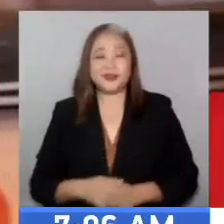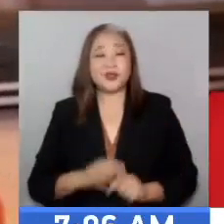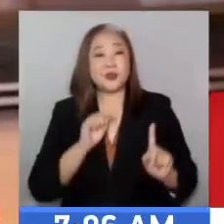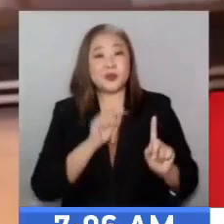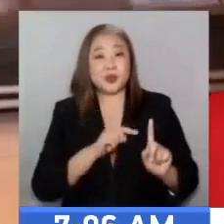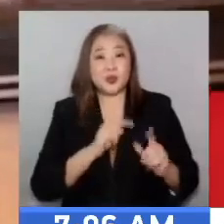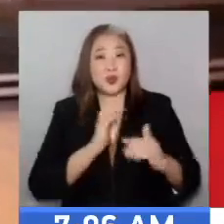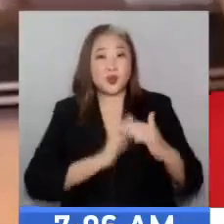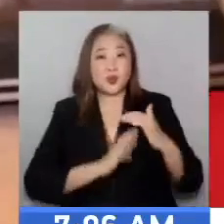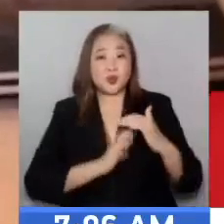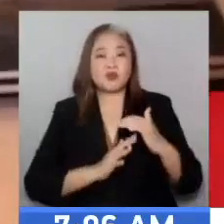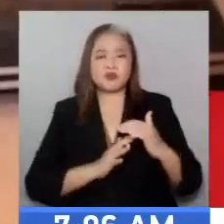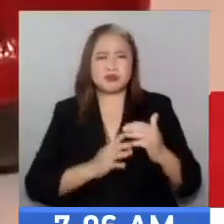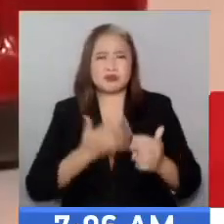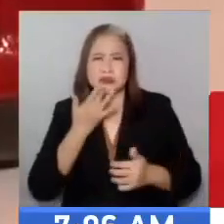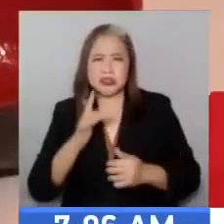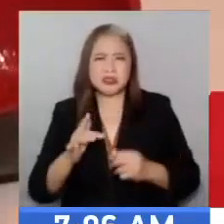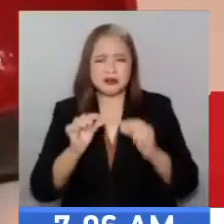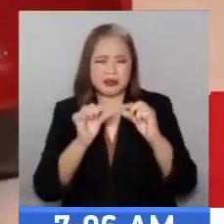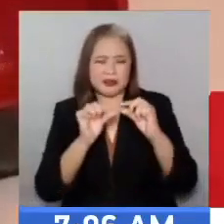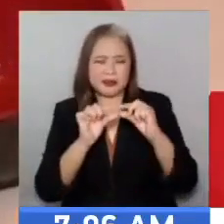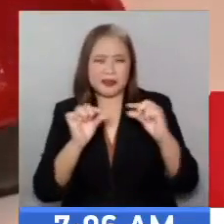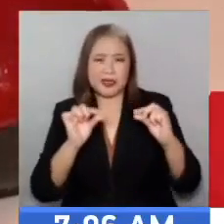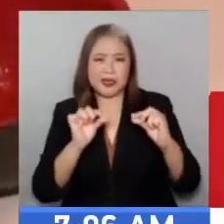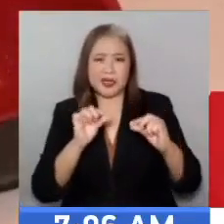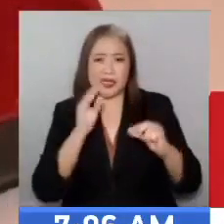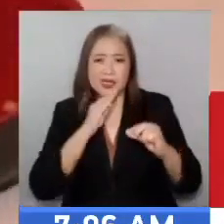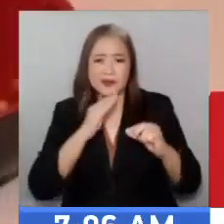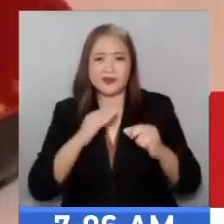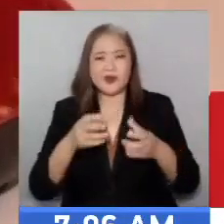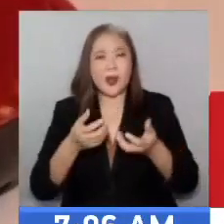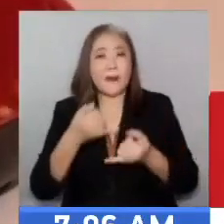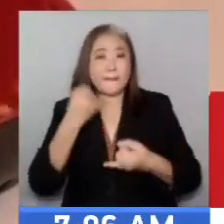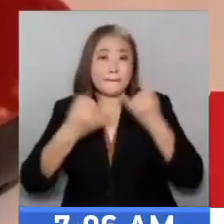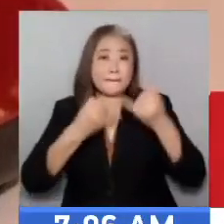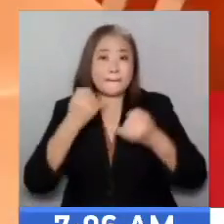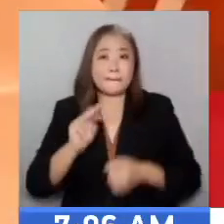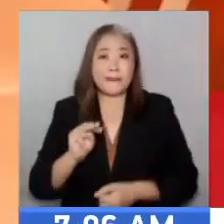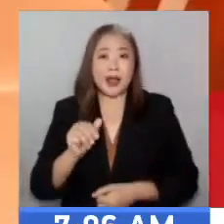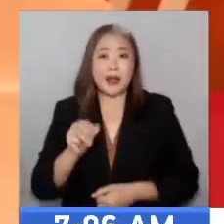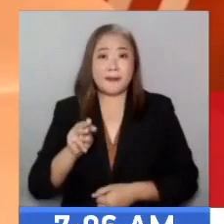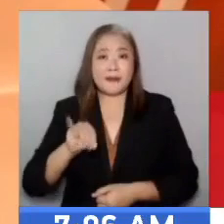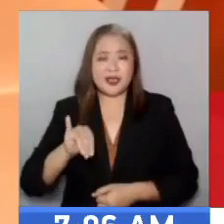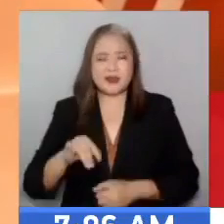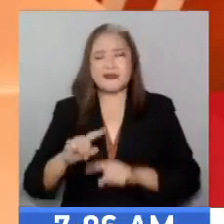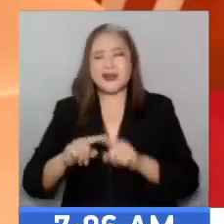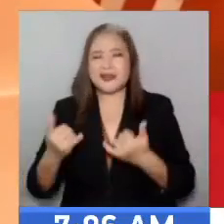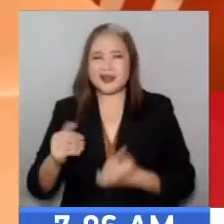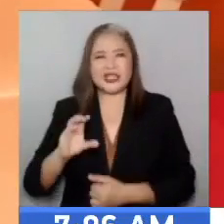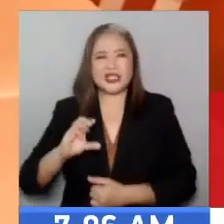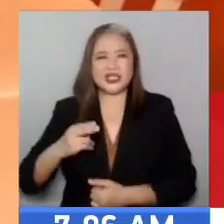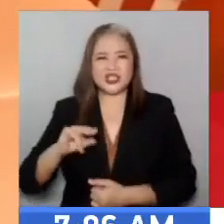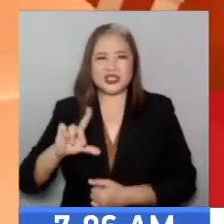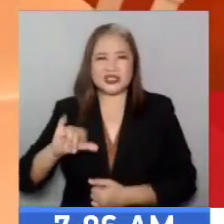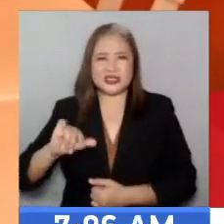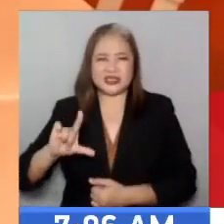lagyan talaga ng sili ang in-order niyang paboritong beef mami. Ngayon, diet sa sili muna siya. Yung sili ano, labuyo.